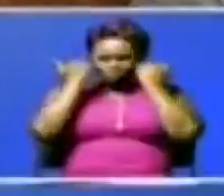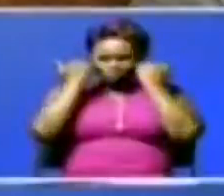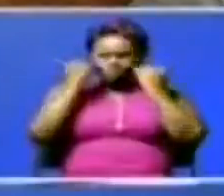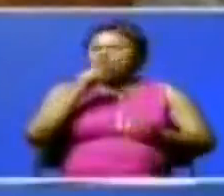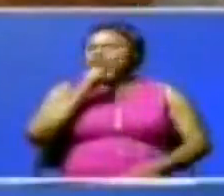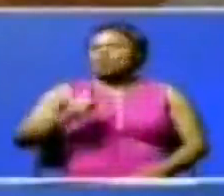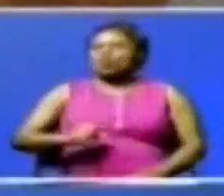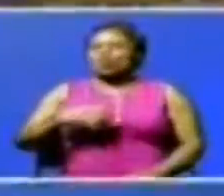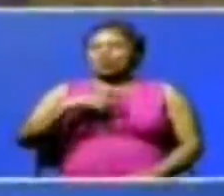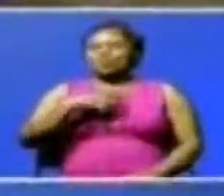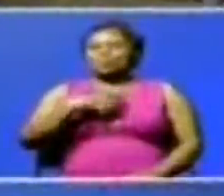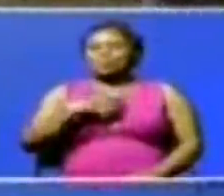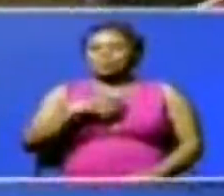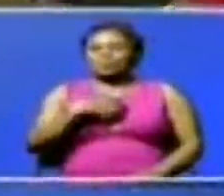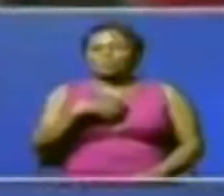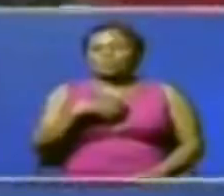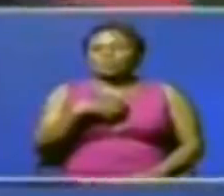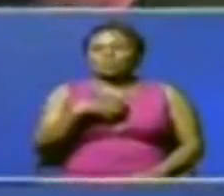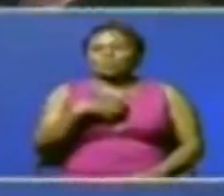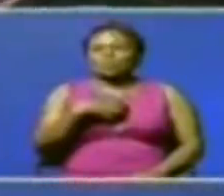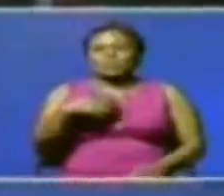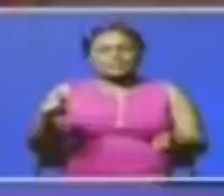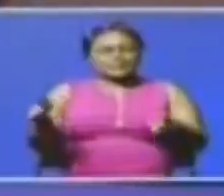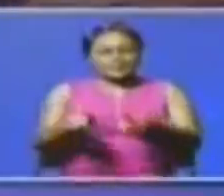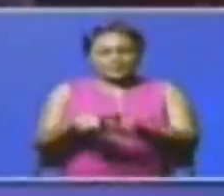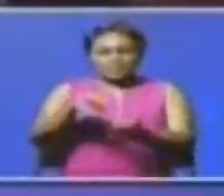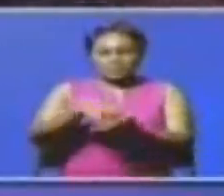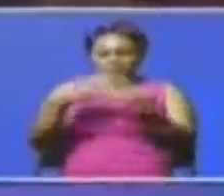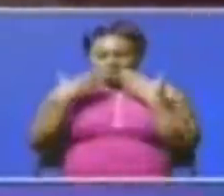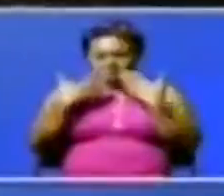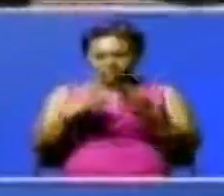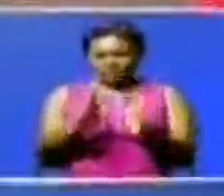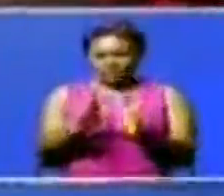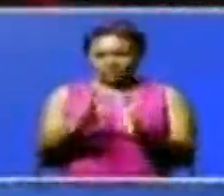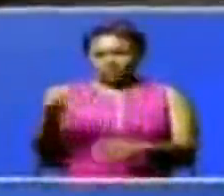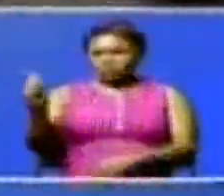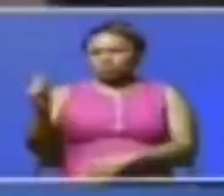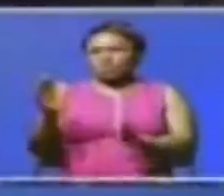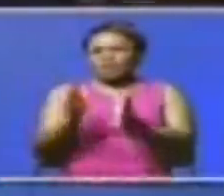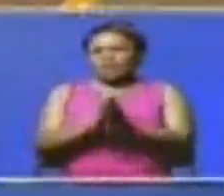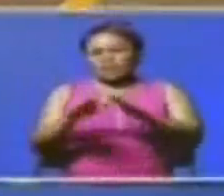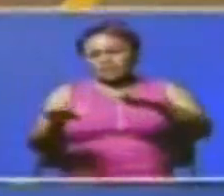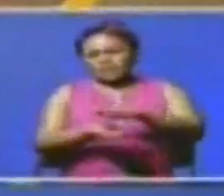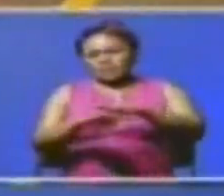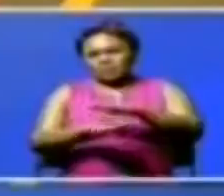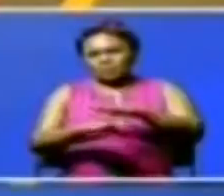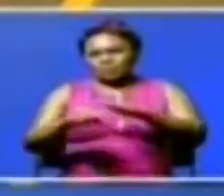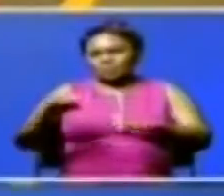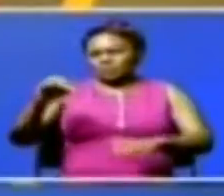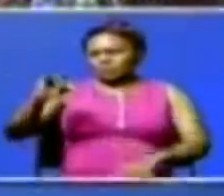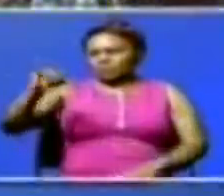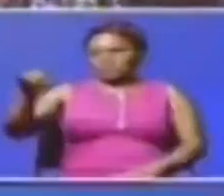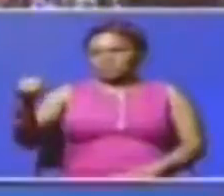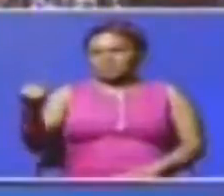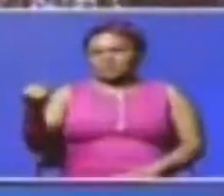umri wa kustaafu wa majaji. Kesi iliyoisha na kustaafu kwa Tunoi pamoja na naibu wa jaji mkuu Skalpana